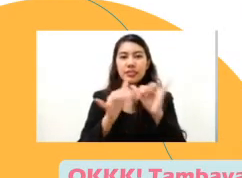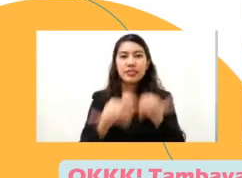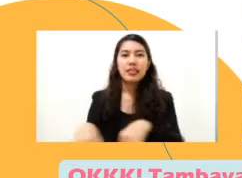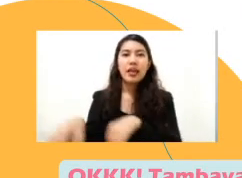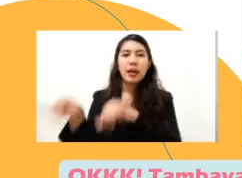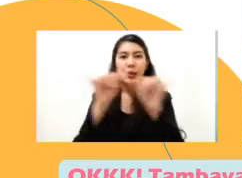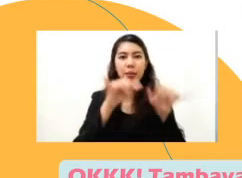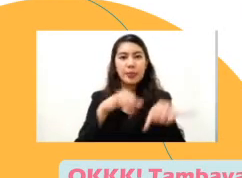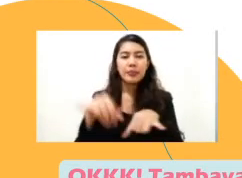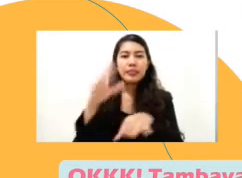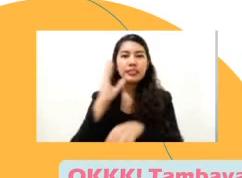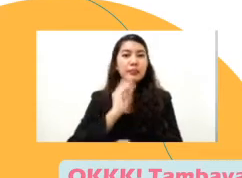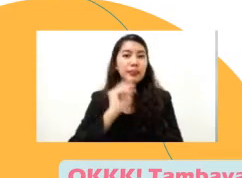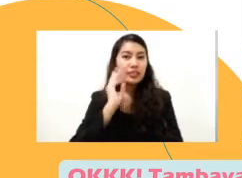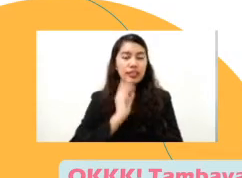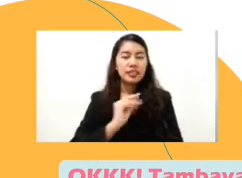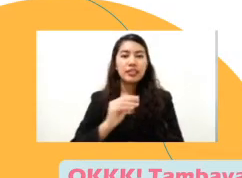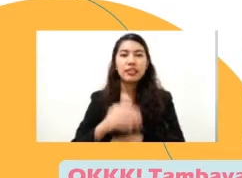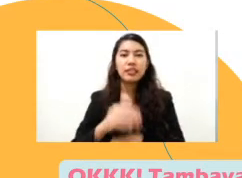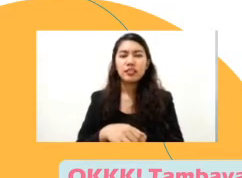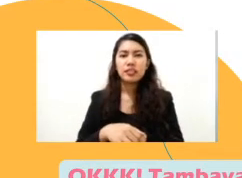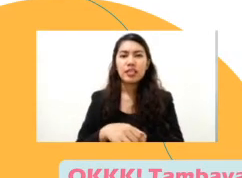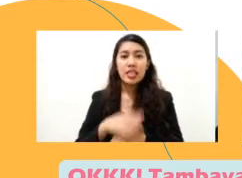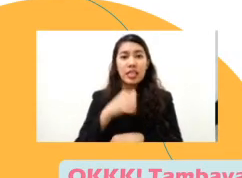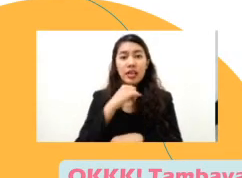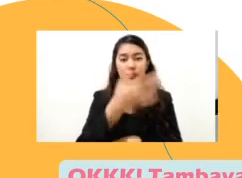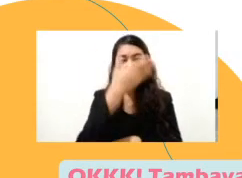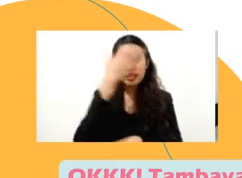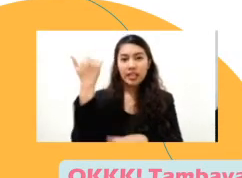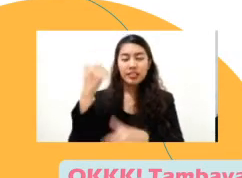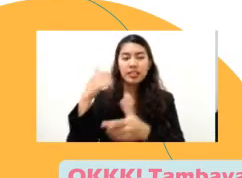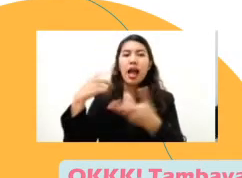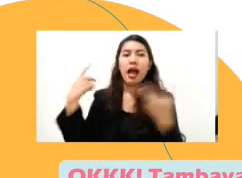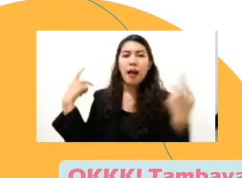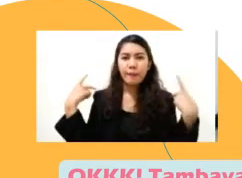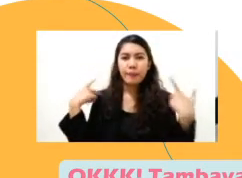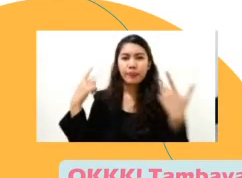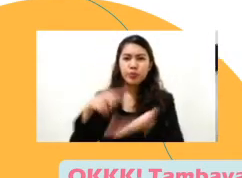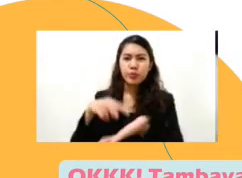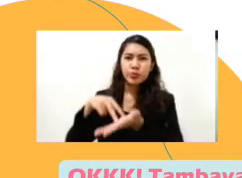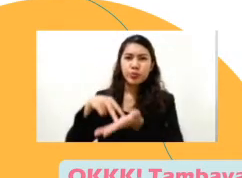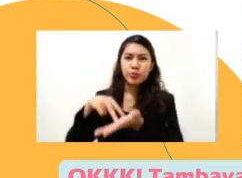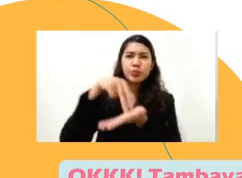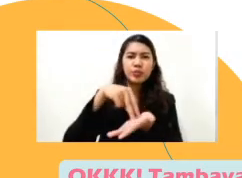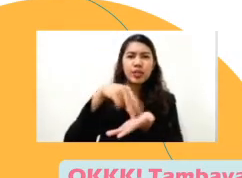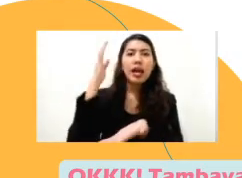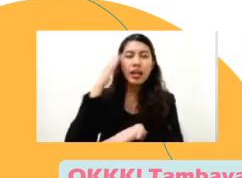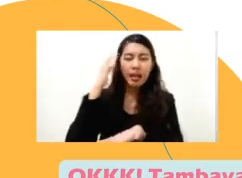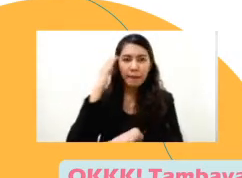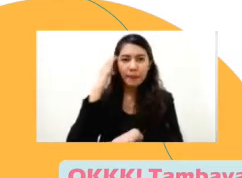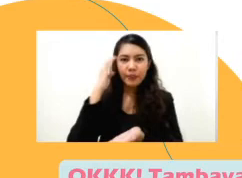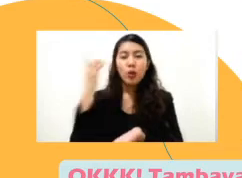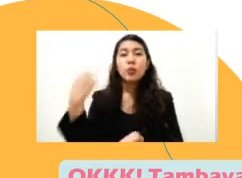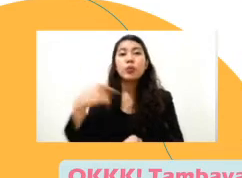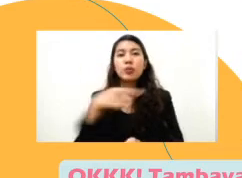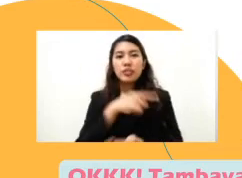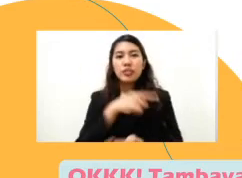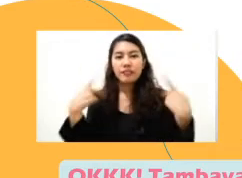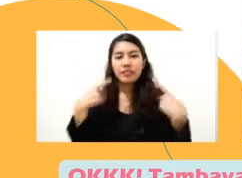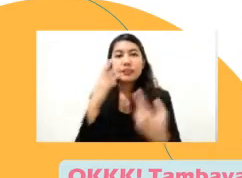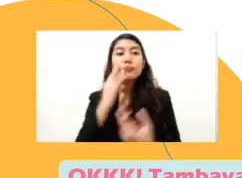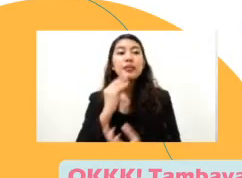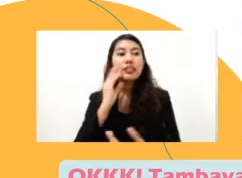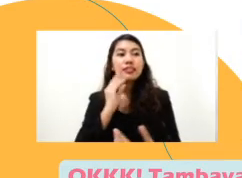no, sa ating pagbangon, sa ating pag-survive, maganda na alam natin na hindi lang tayo yung nakakaranas ng ganitong